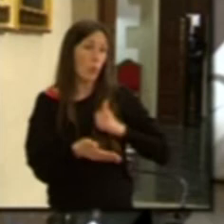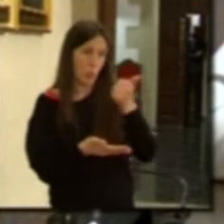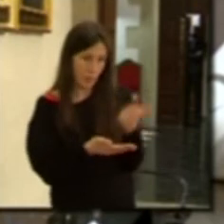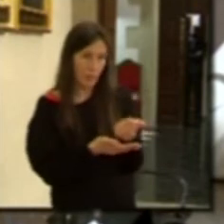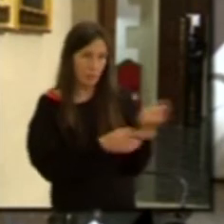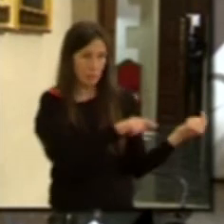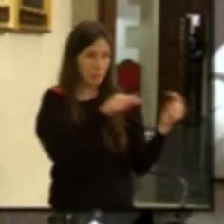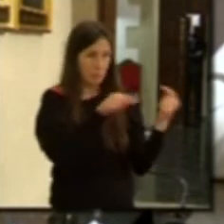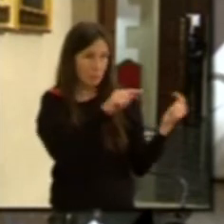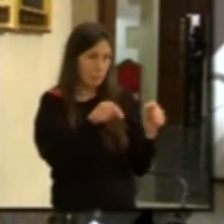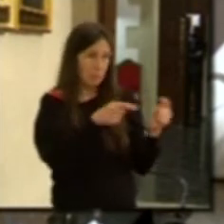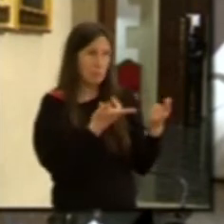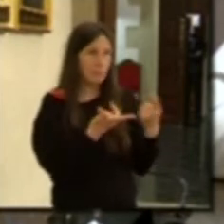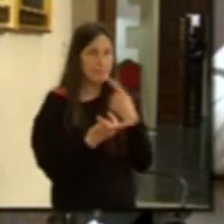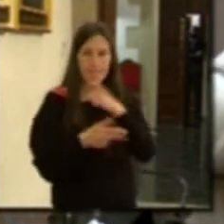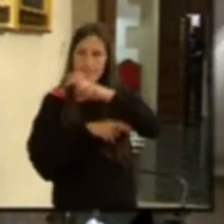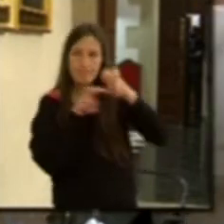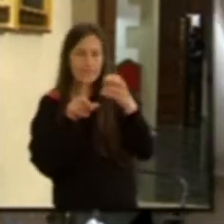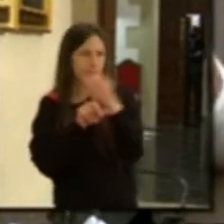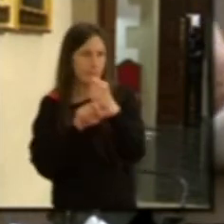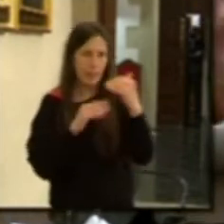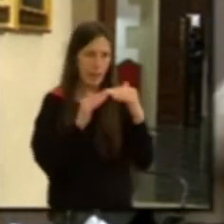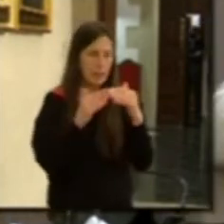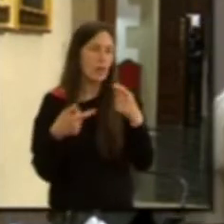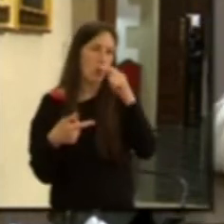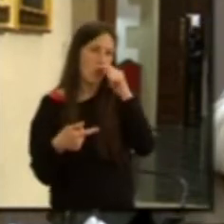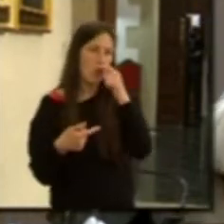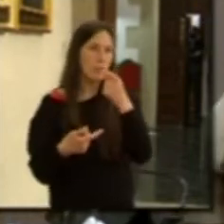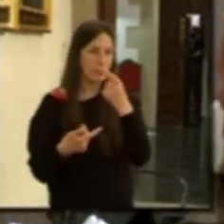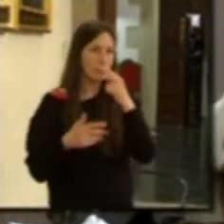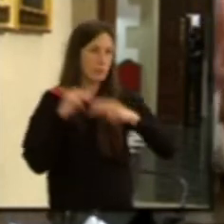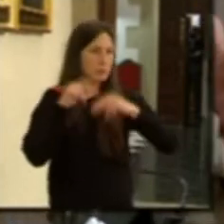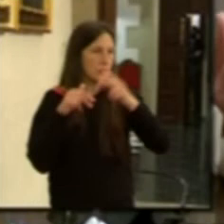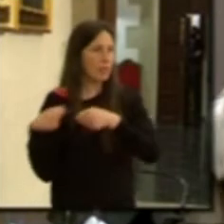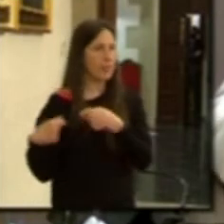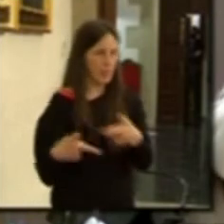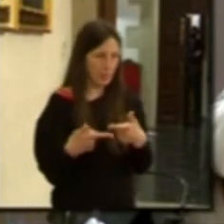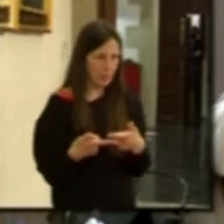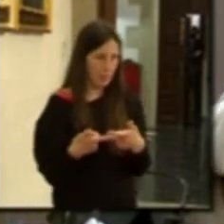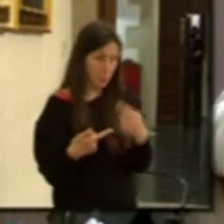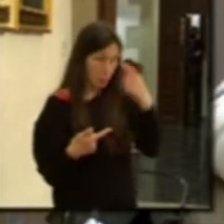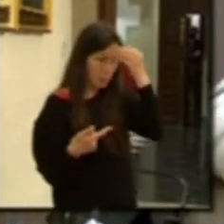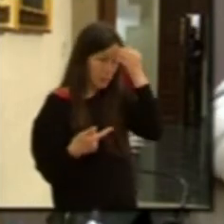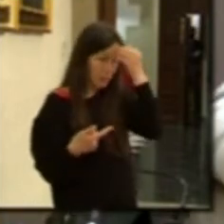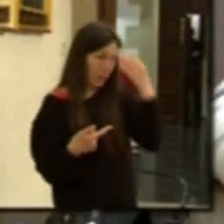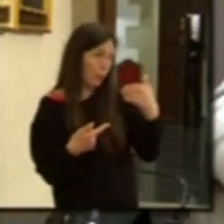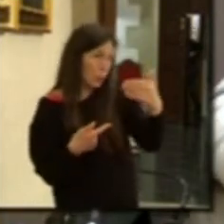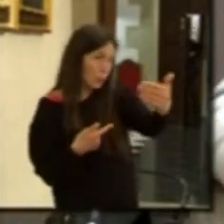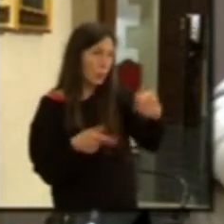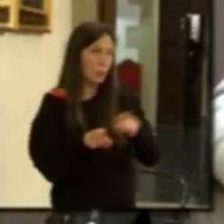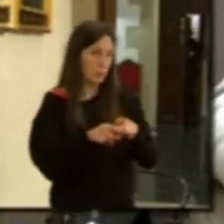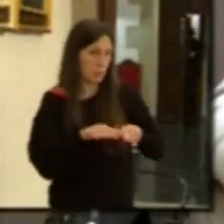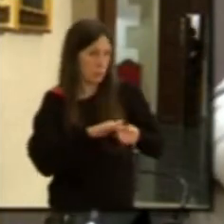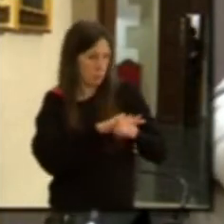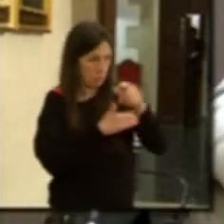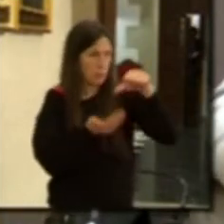que en un principi hi havia dificultats, com moltes altres obres socials. I és aquesta idea de visió de que per molt que volem una ciutat que avanci, una ciutat